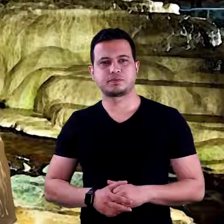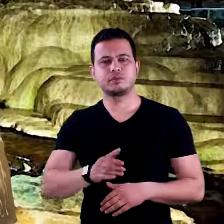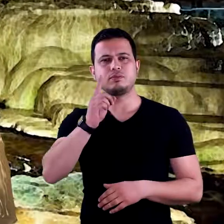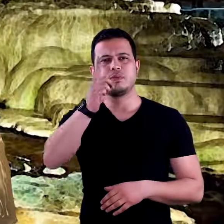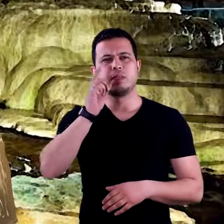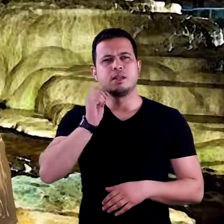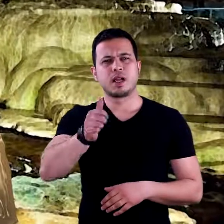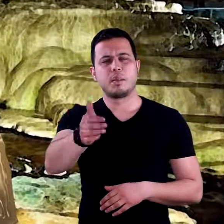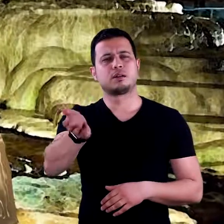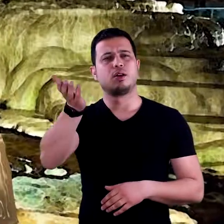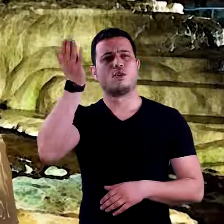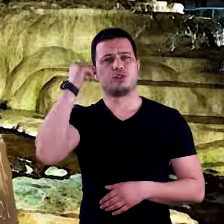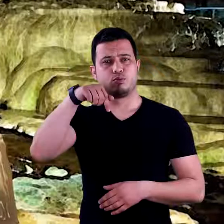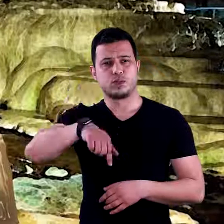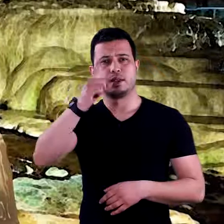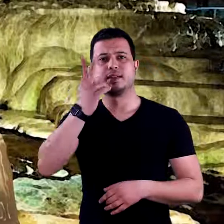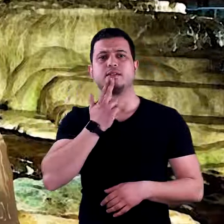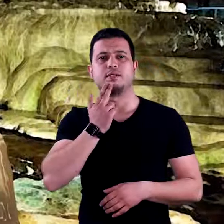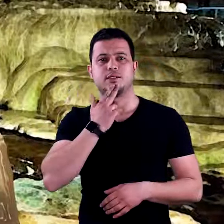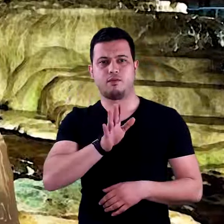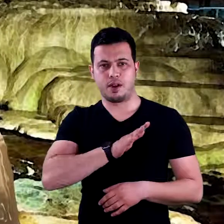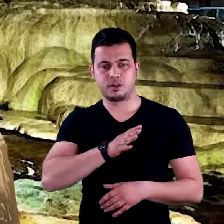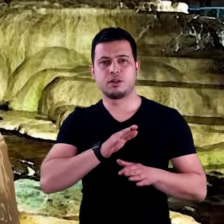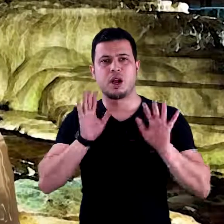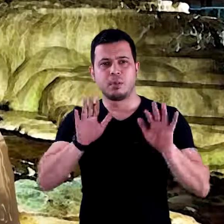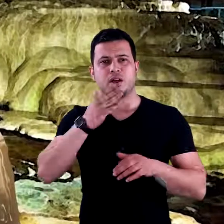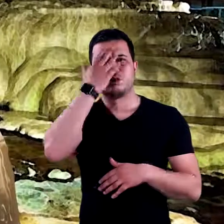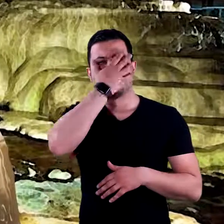Bir zamanlar burada bir kız yaşarmış. Ama